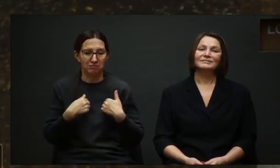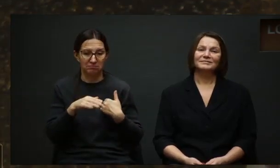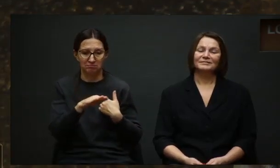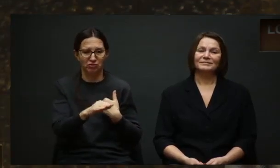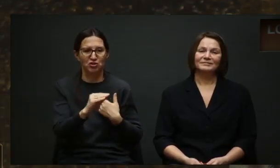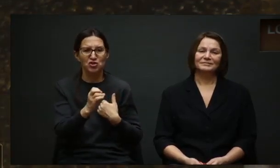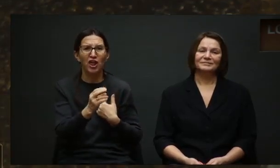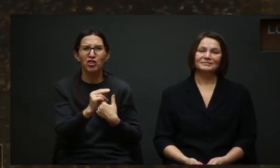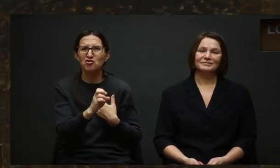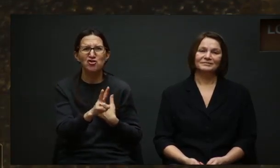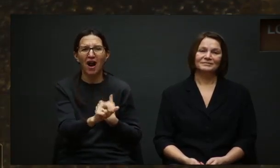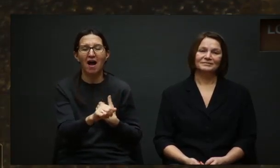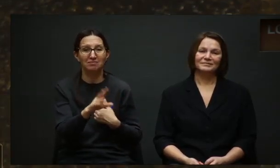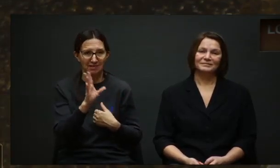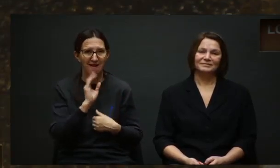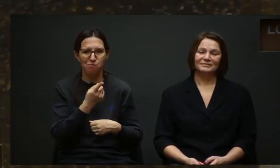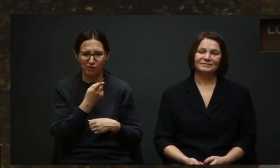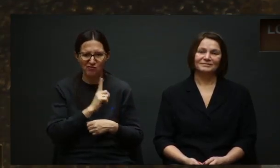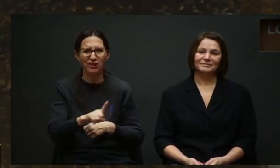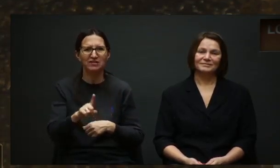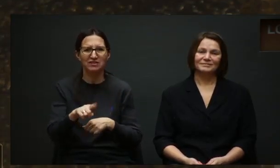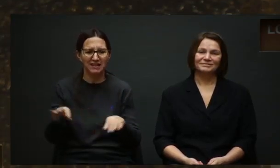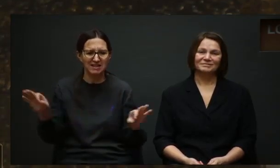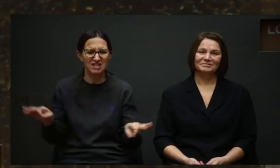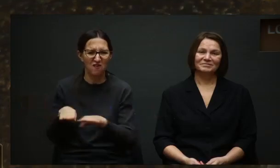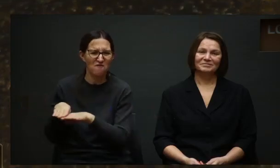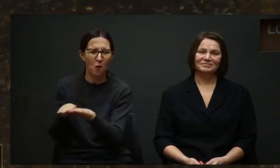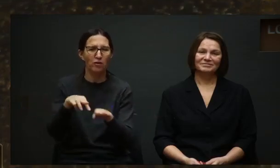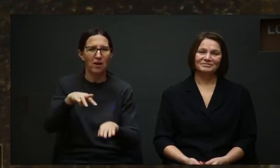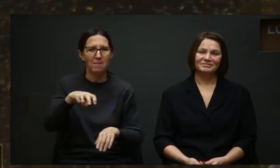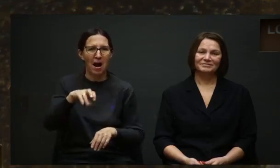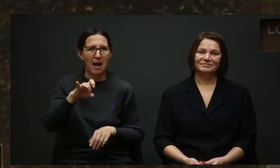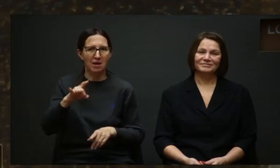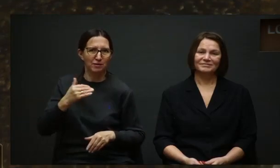маленький Женечка, выйдет и симфонию Малера